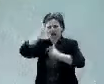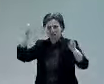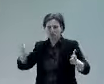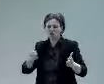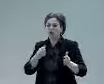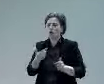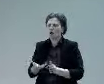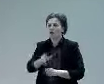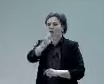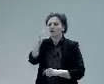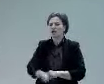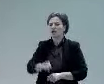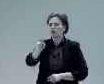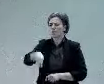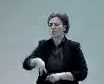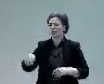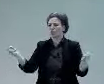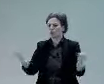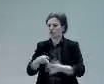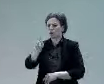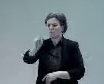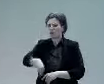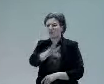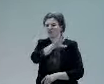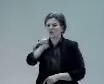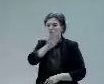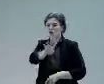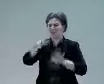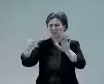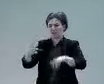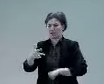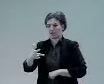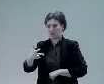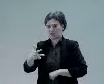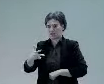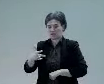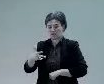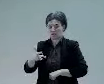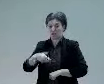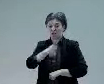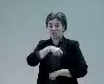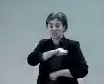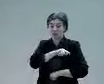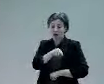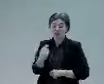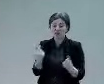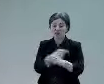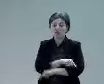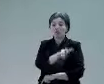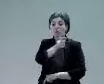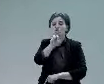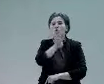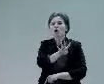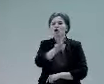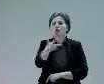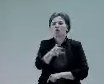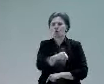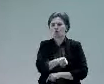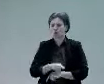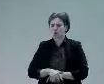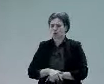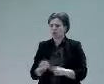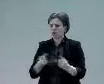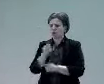Italia nel 2019 sono stati 1543, in Spagna, per darvi un'idea, solo 248,